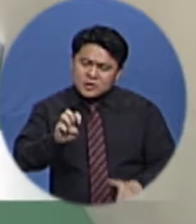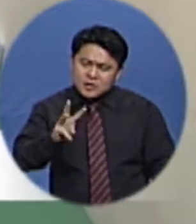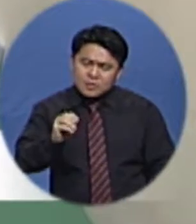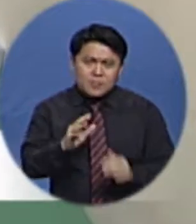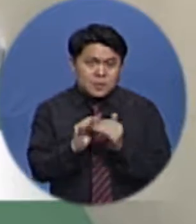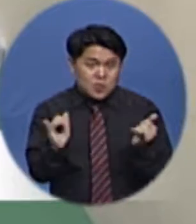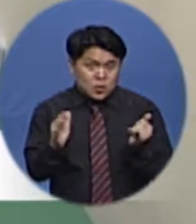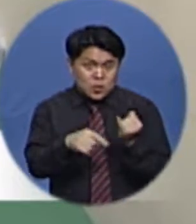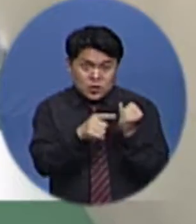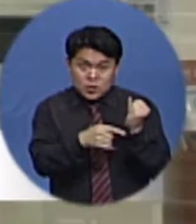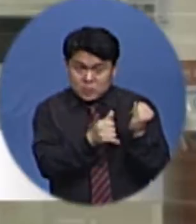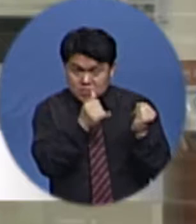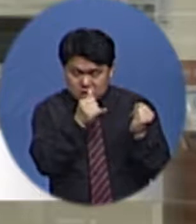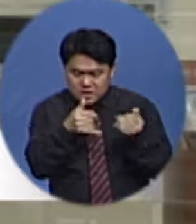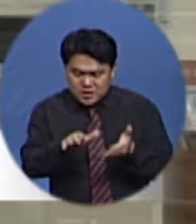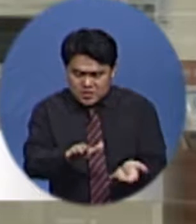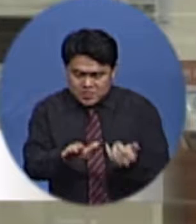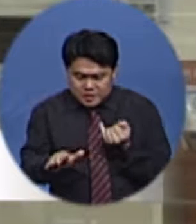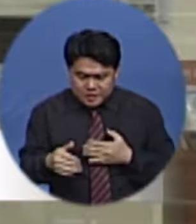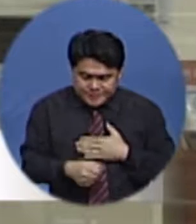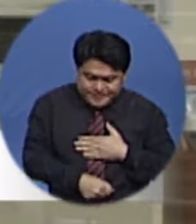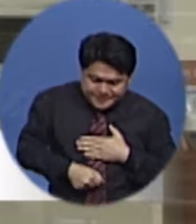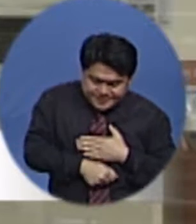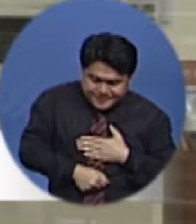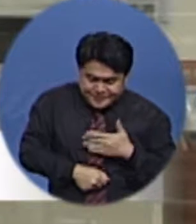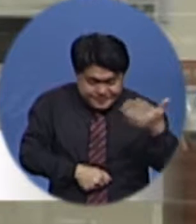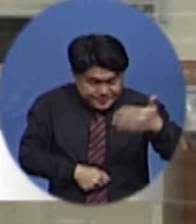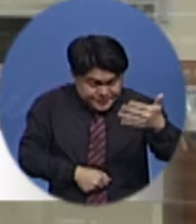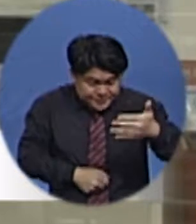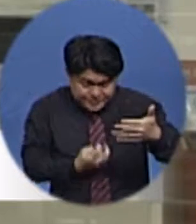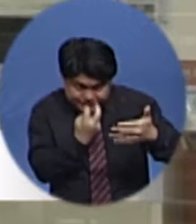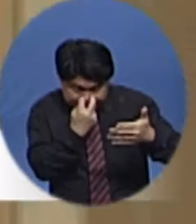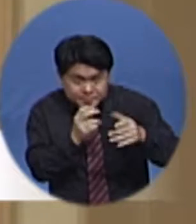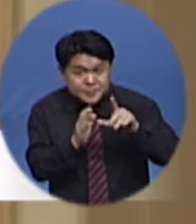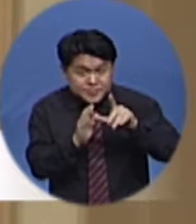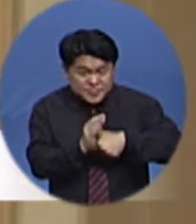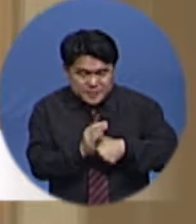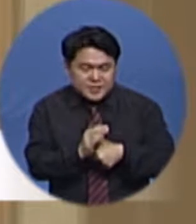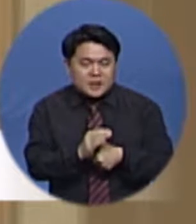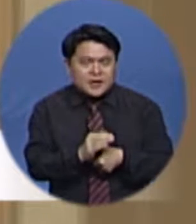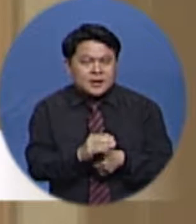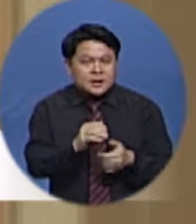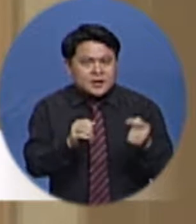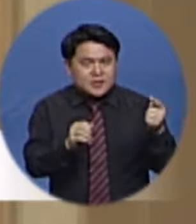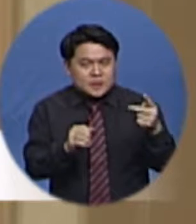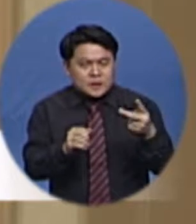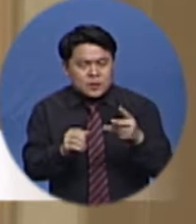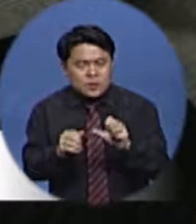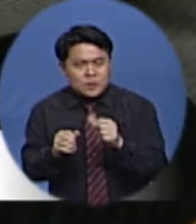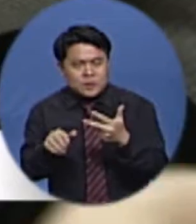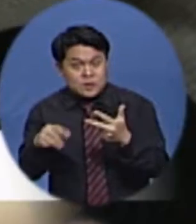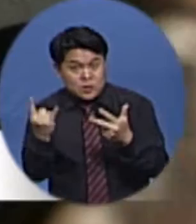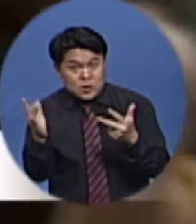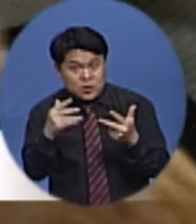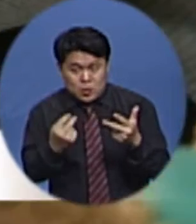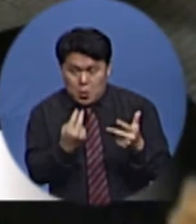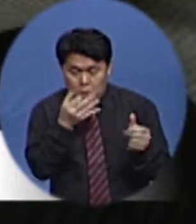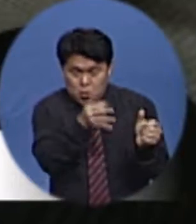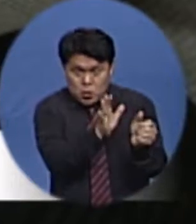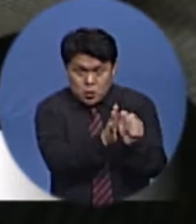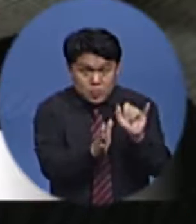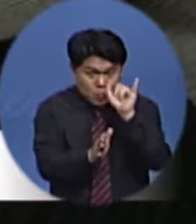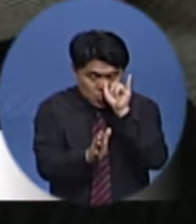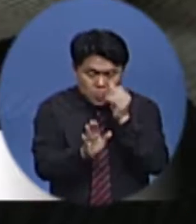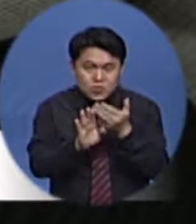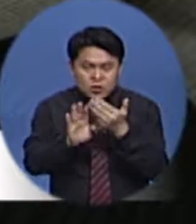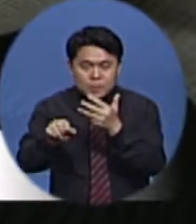임신부의 산전 초음파 검사에 대해 7회까지 건강보험이 적용되고 7회 이후에 초음파 비용은 기존처럼